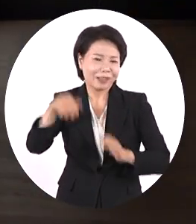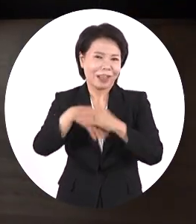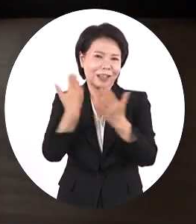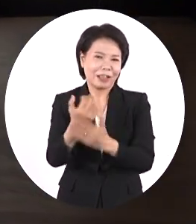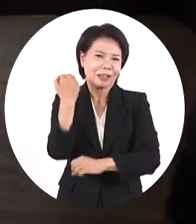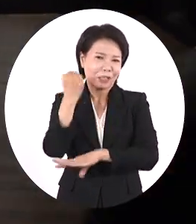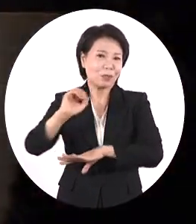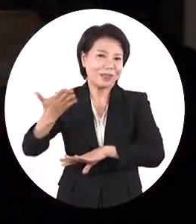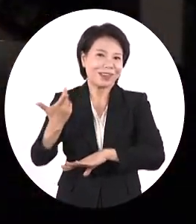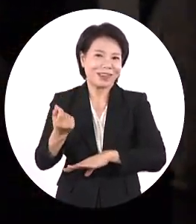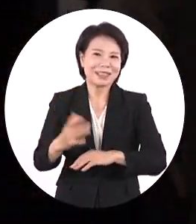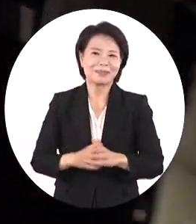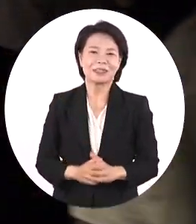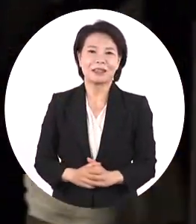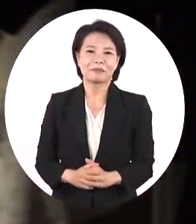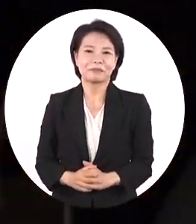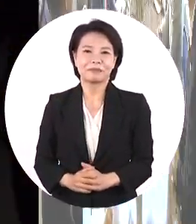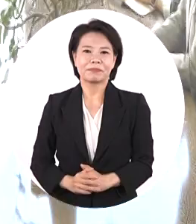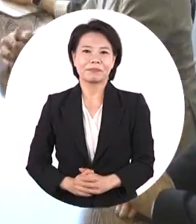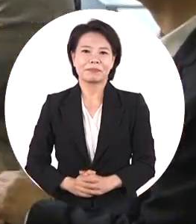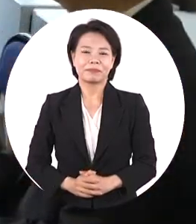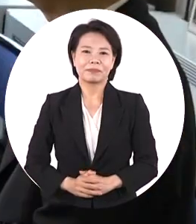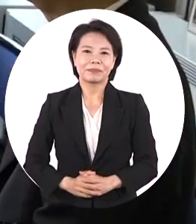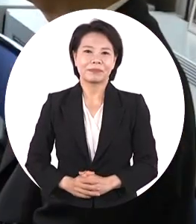자리매김할 계획입니다.